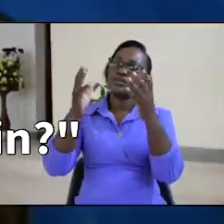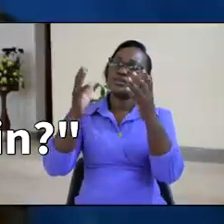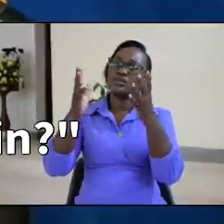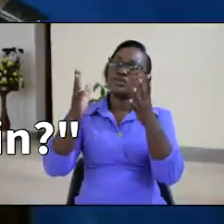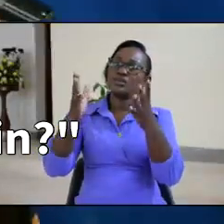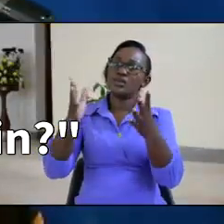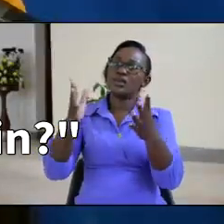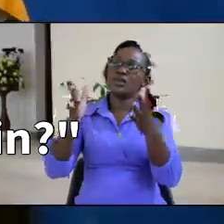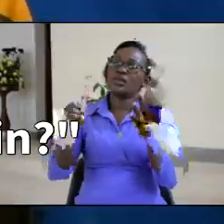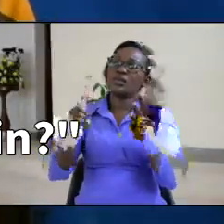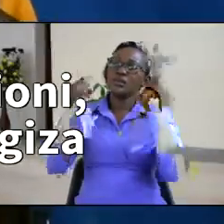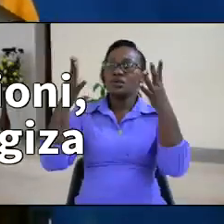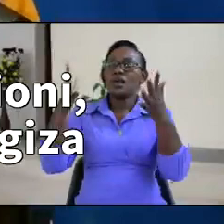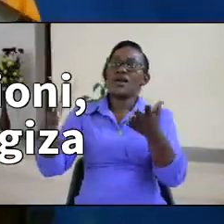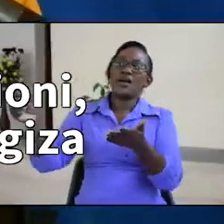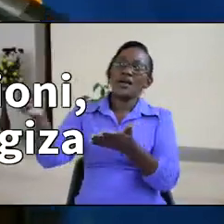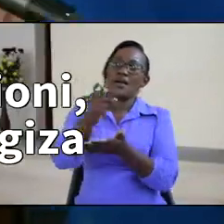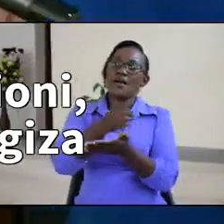hallelujah,